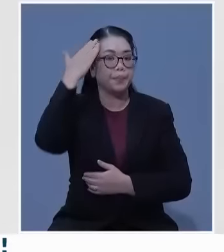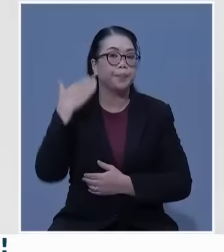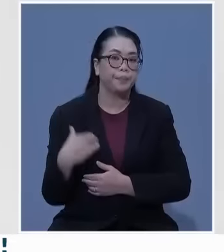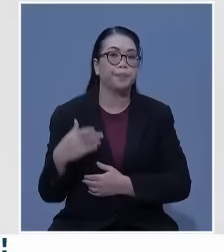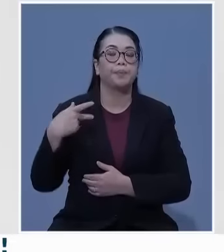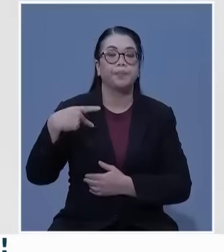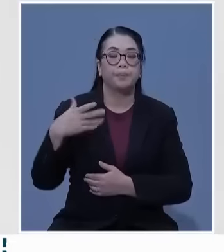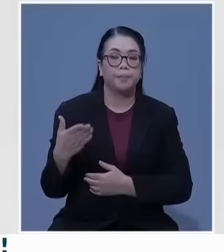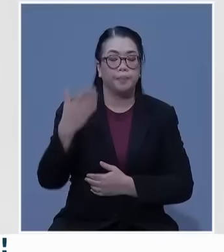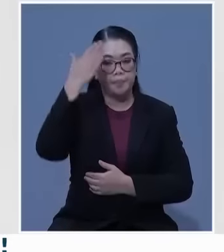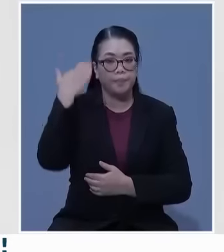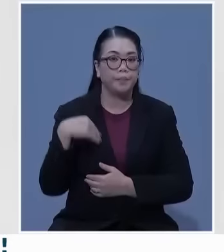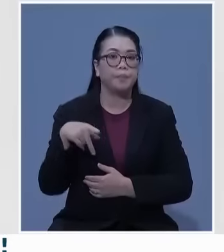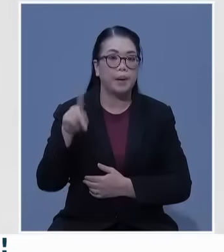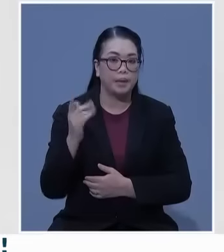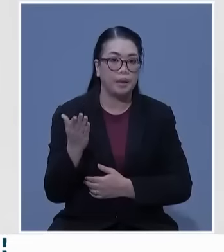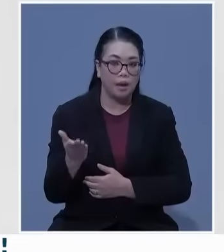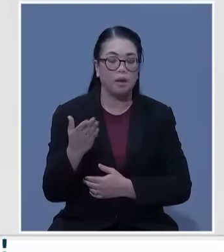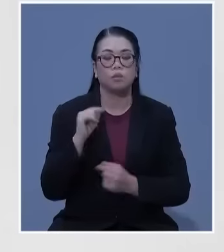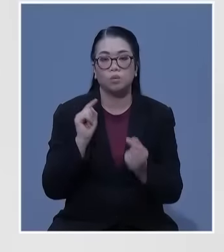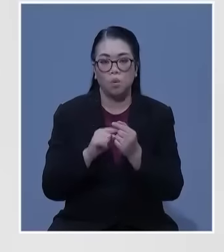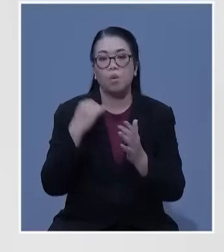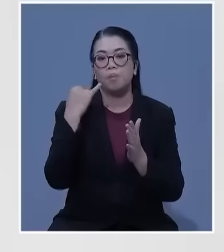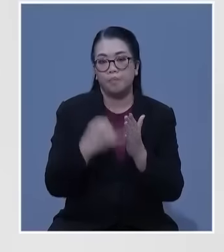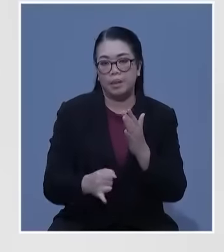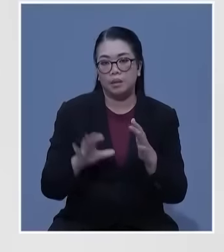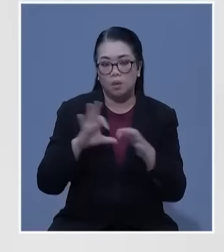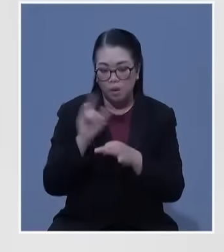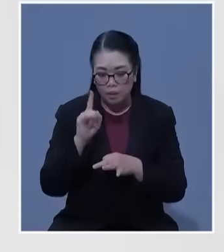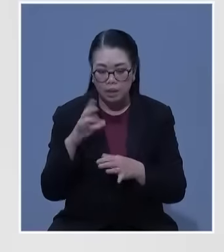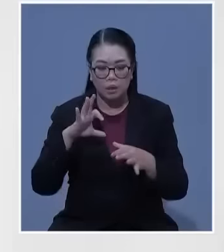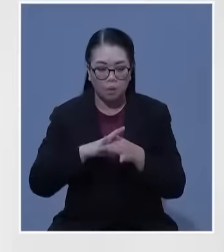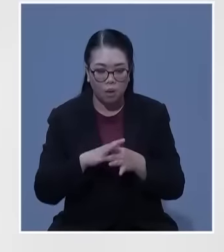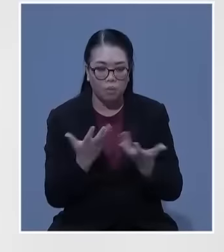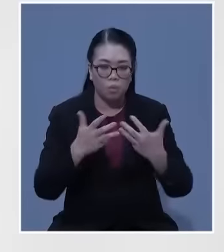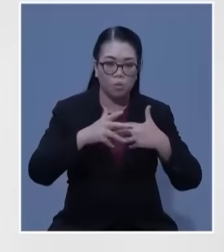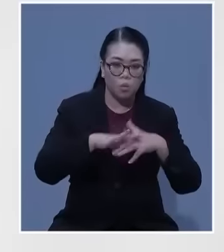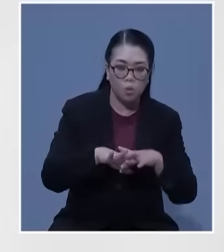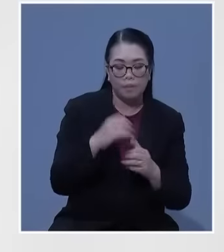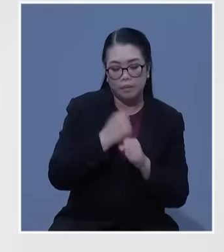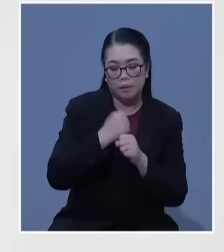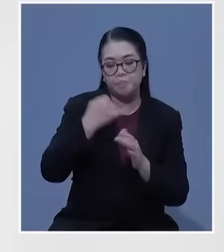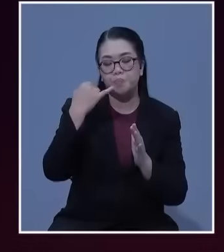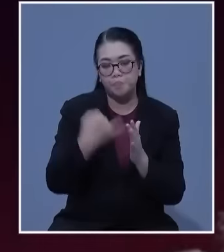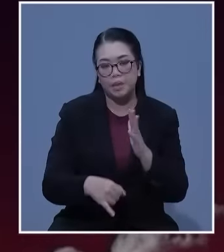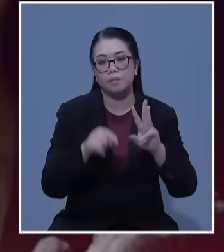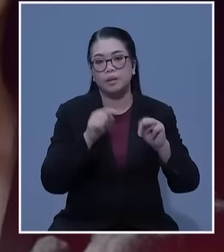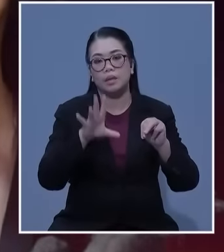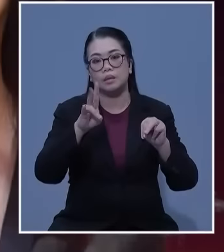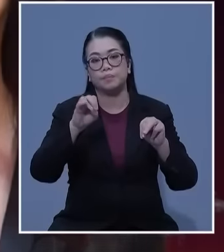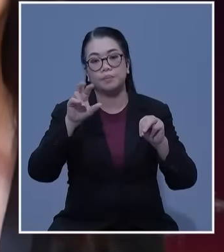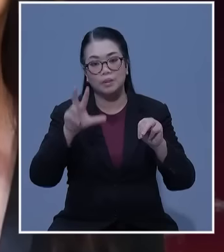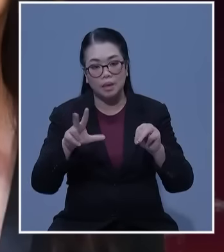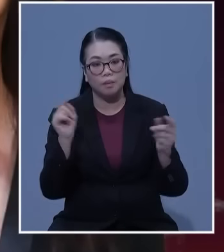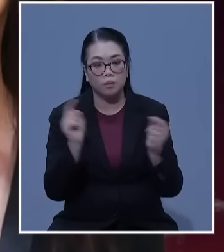นุสราบุญสวัสดิ์ตามพรปว่าด้วยการเลือกตั้งสส2561มาตรา 73ว 1นะครับ